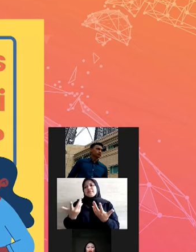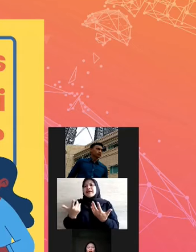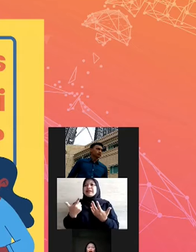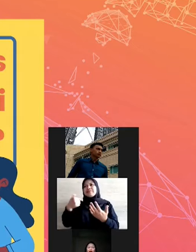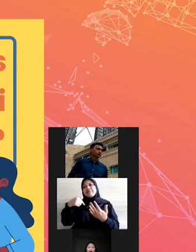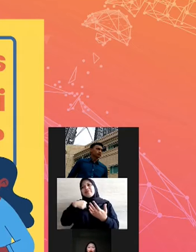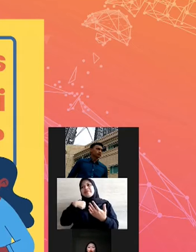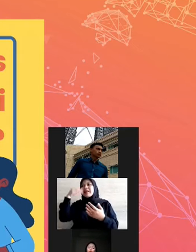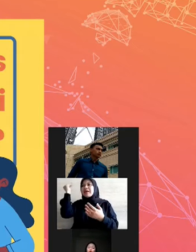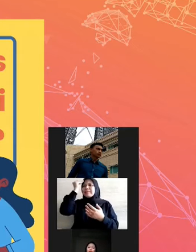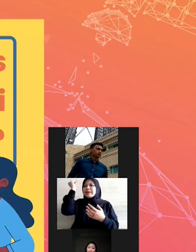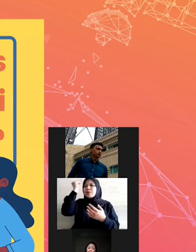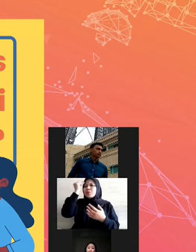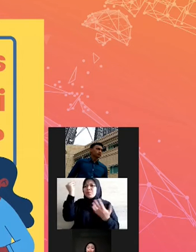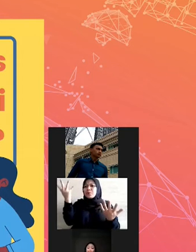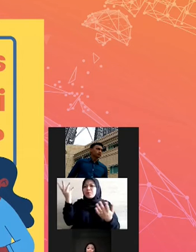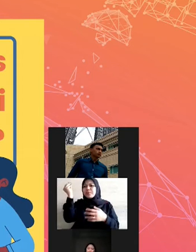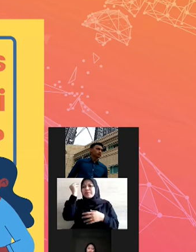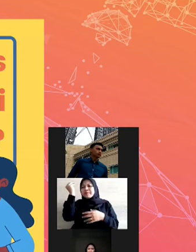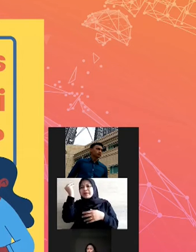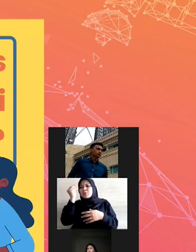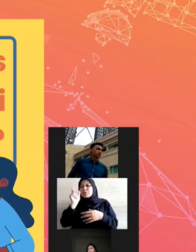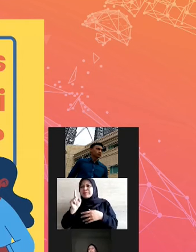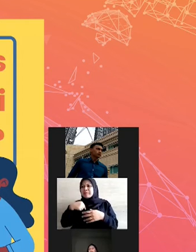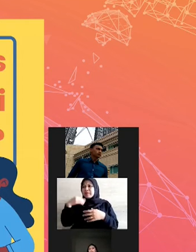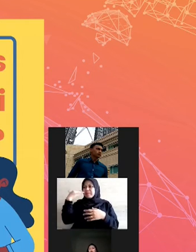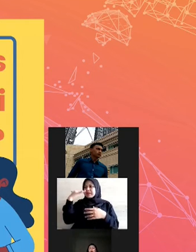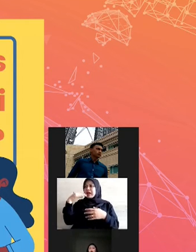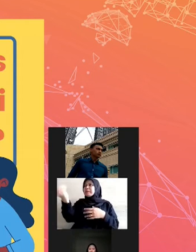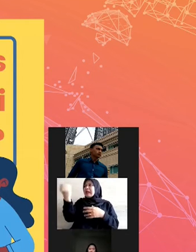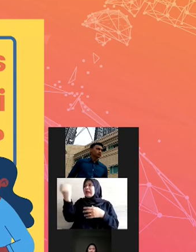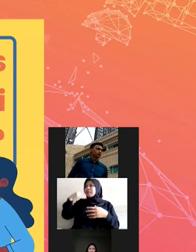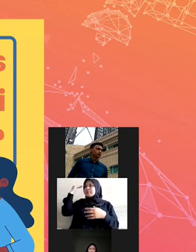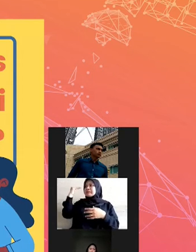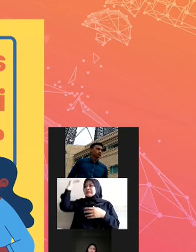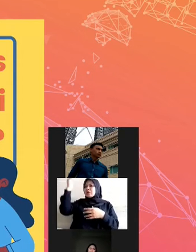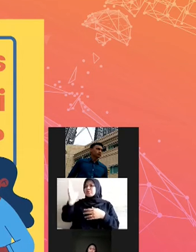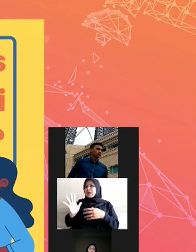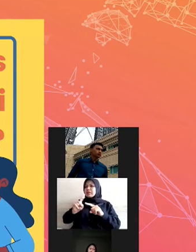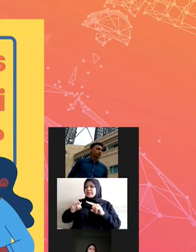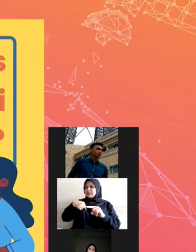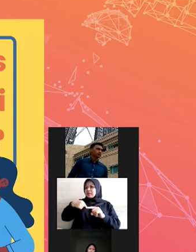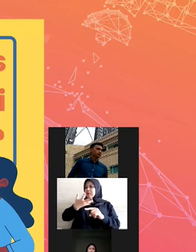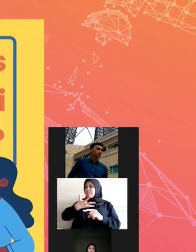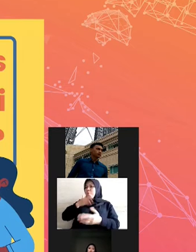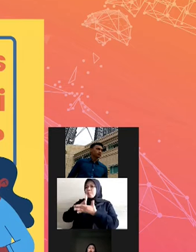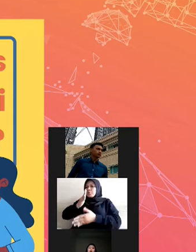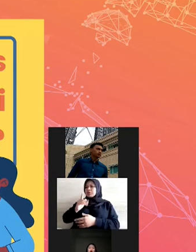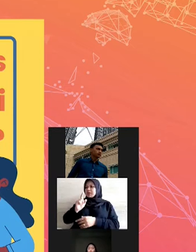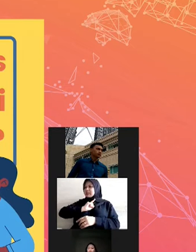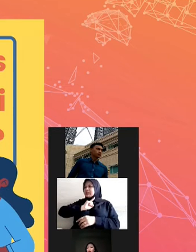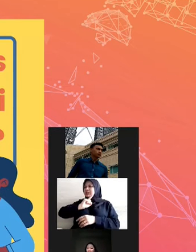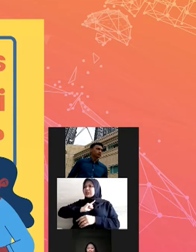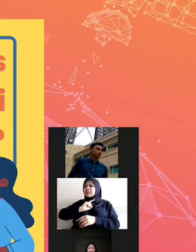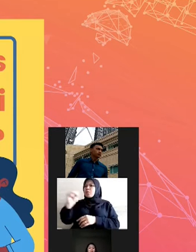membingungkan untuk kita sebagai remaja. Katanya gue udah besar, tapi kok di saat aku mau memutuskan sesuatu, kok